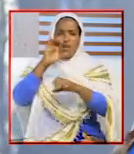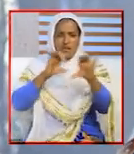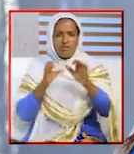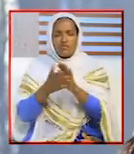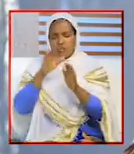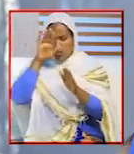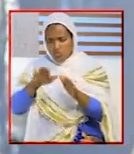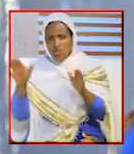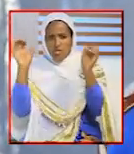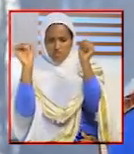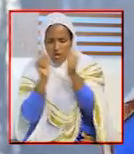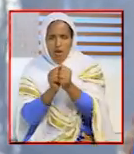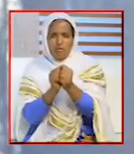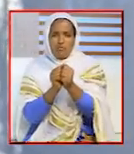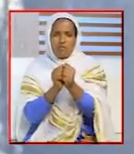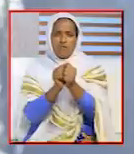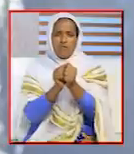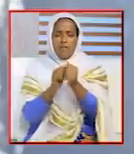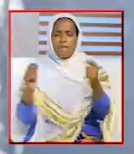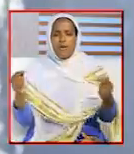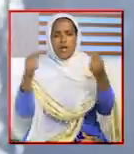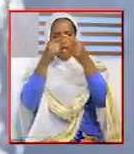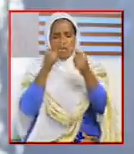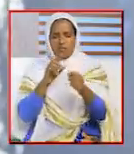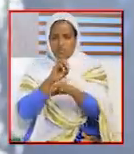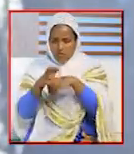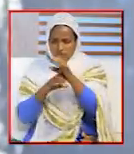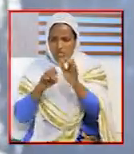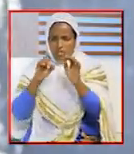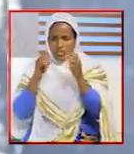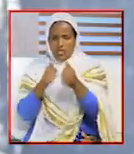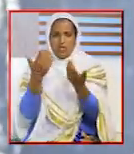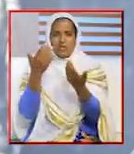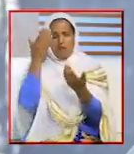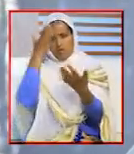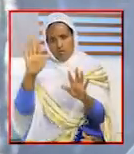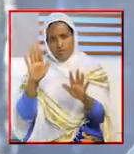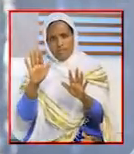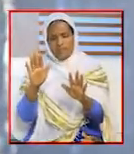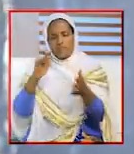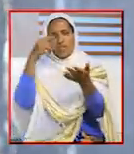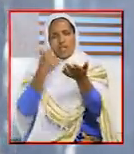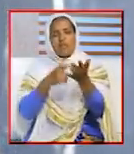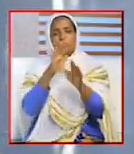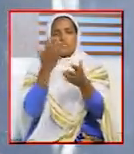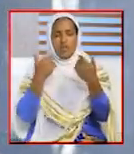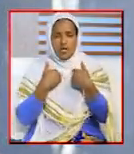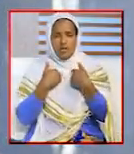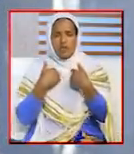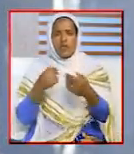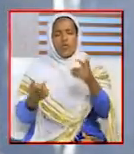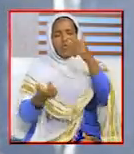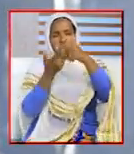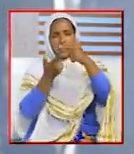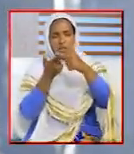አድርገን ከልጆቻችን ጋራ መገናኘት እንዳለብን አናውቅም። ብዙዎቻችን ይህን የመሰለ ነገር አለ።